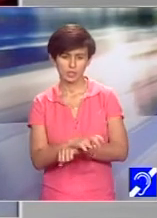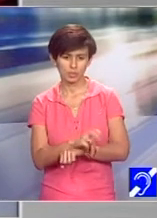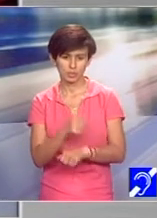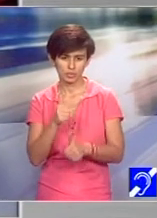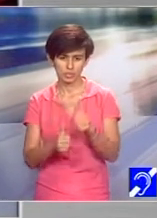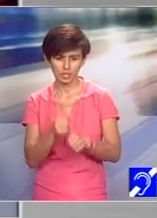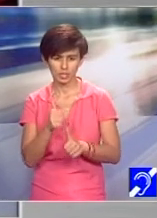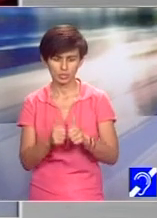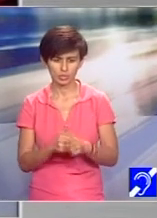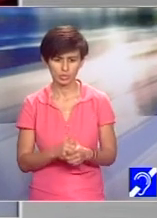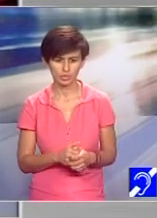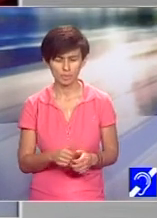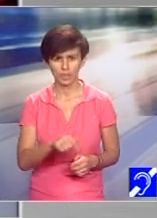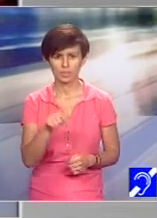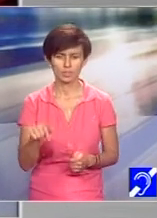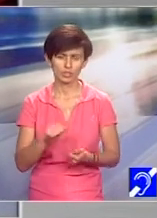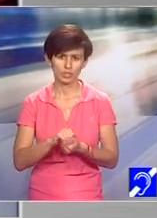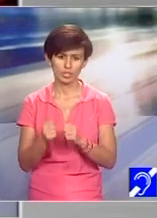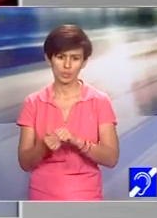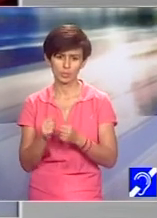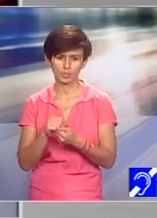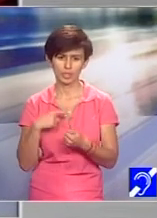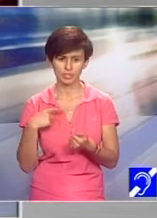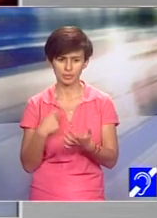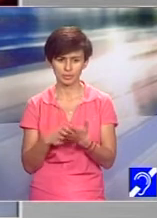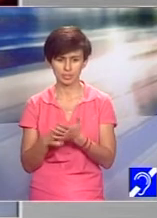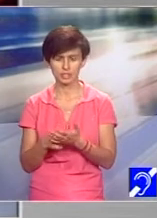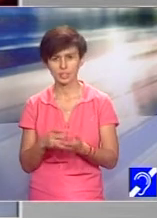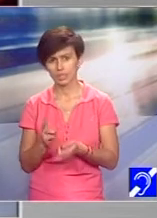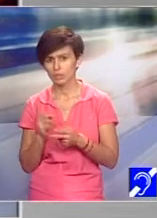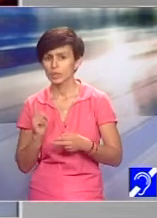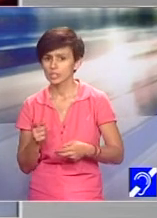am luptat să fim plătiți corespunzător, să-i atragem pe cei buni.